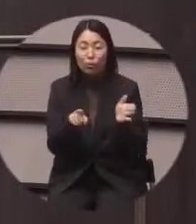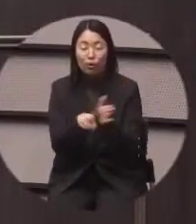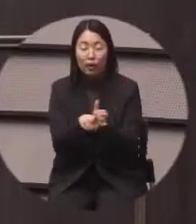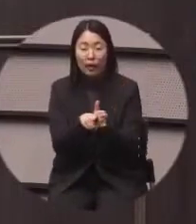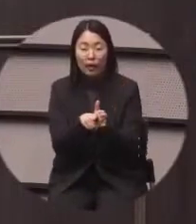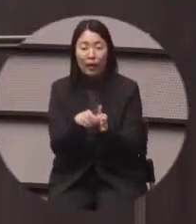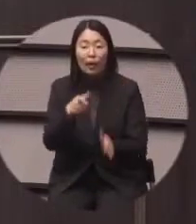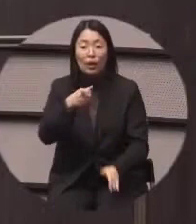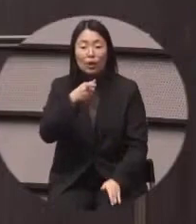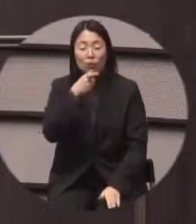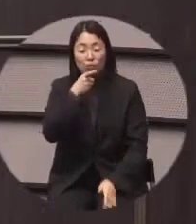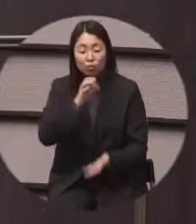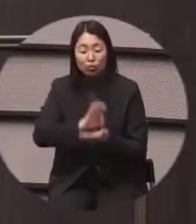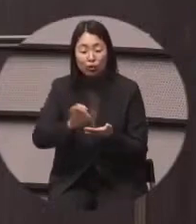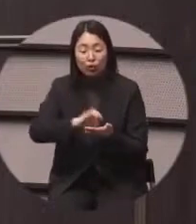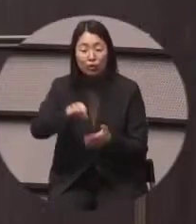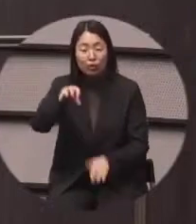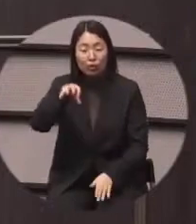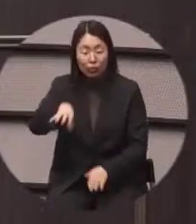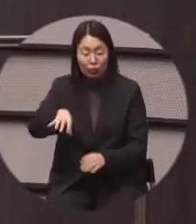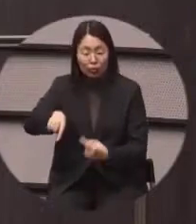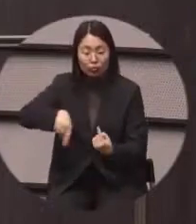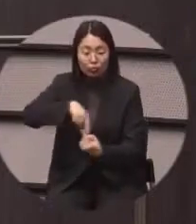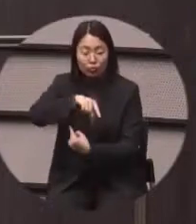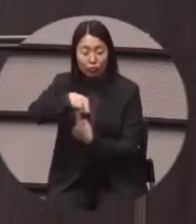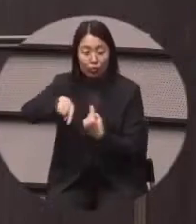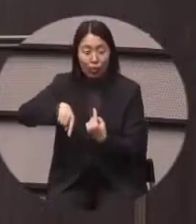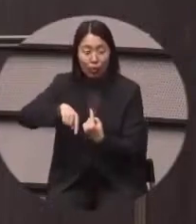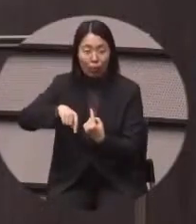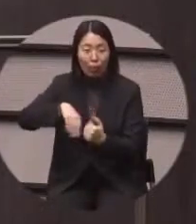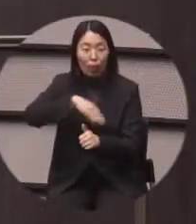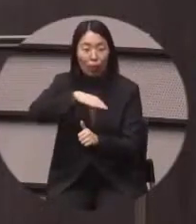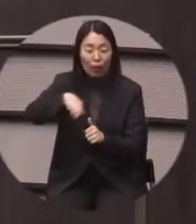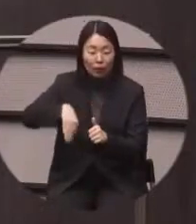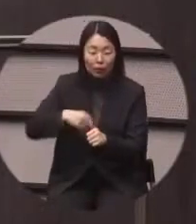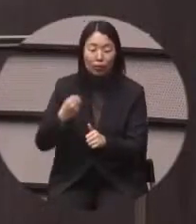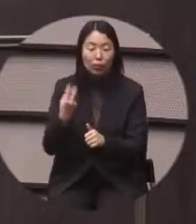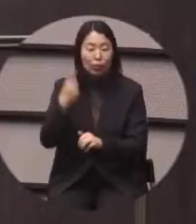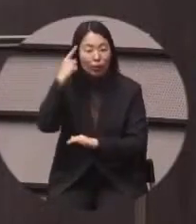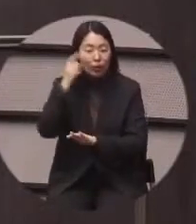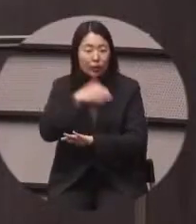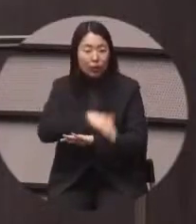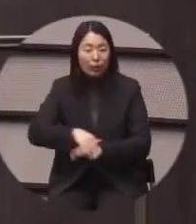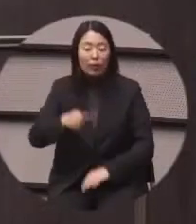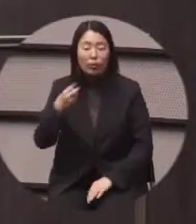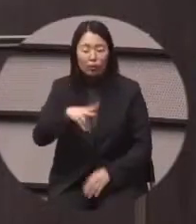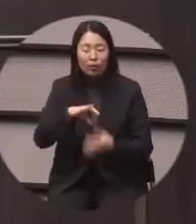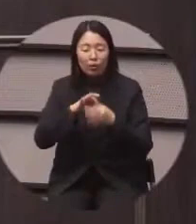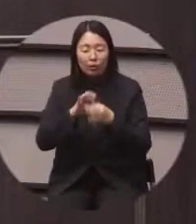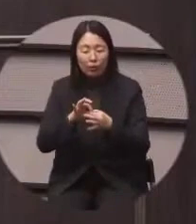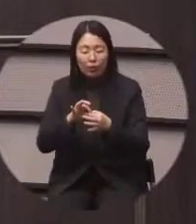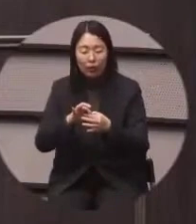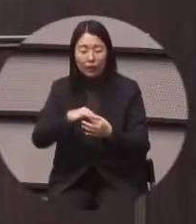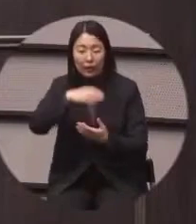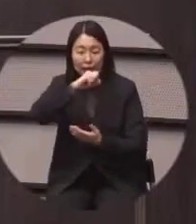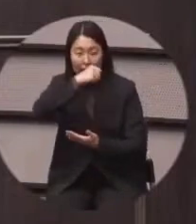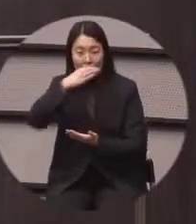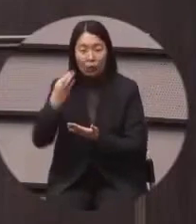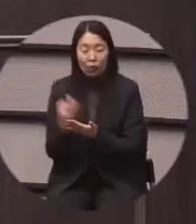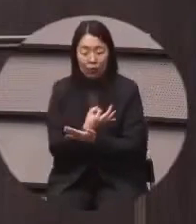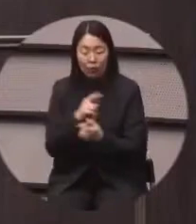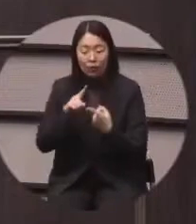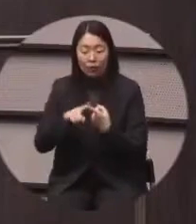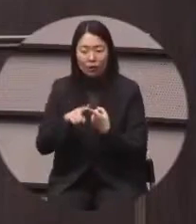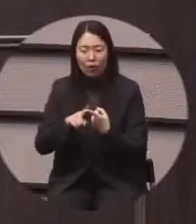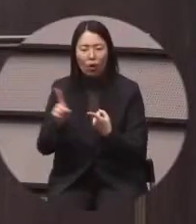상수도 시설의 운영 현황과 시설 확충 계획, 이에 따른 재원 확보 방안 등에 대하여